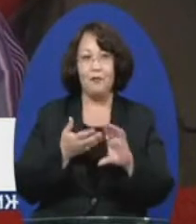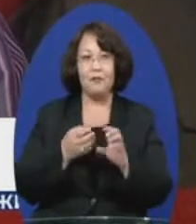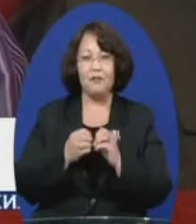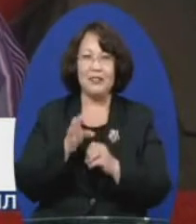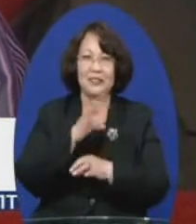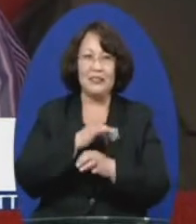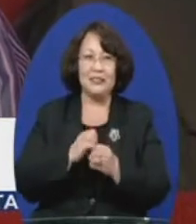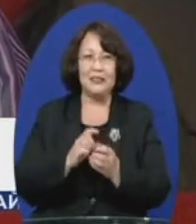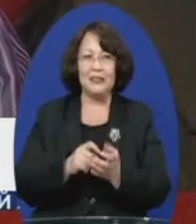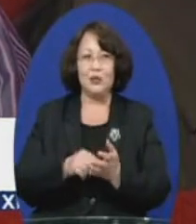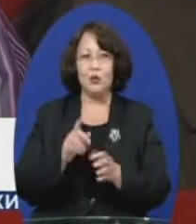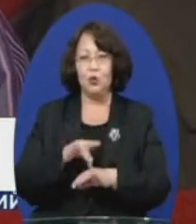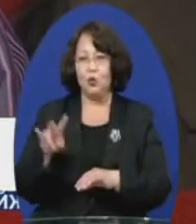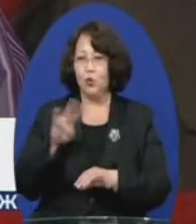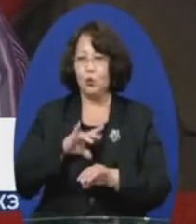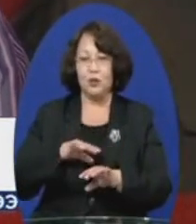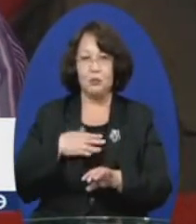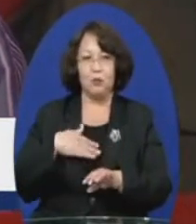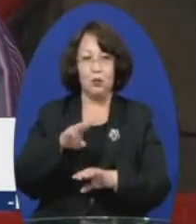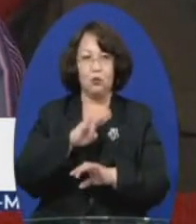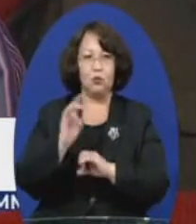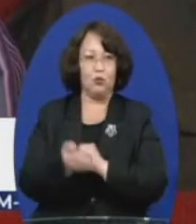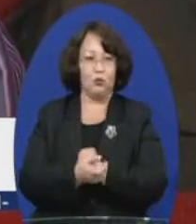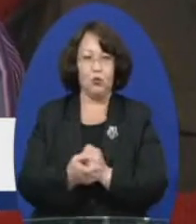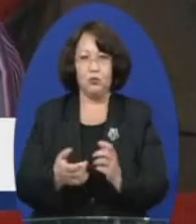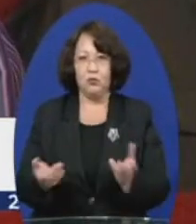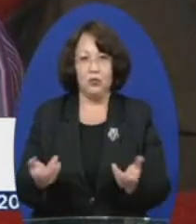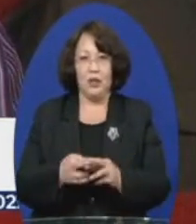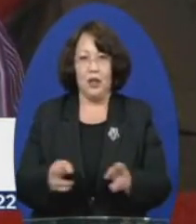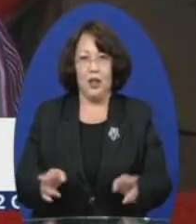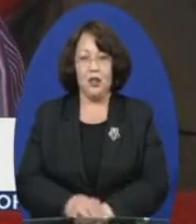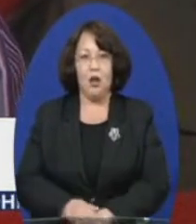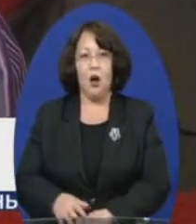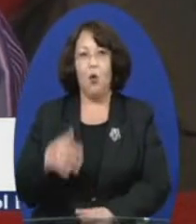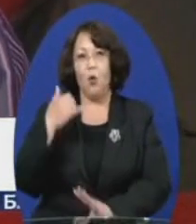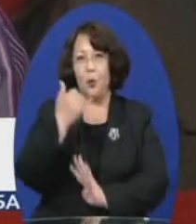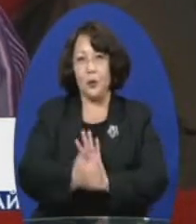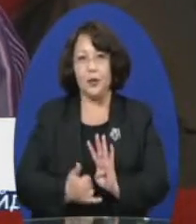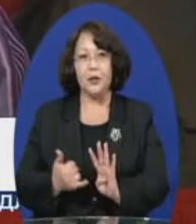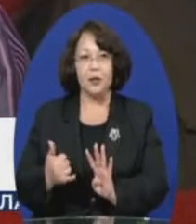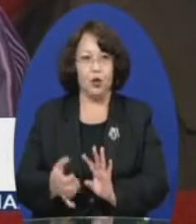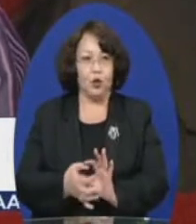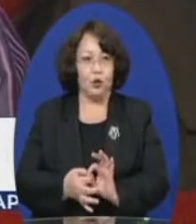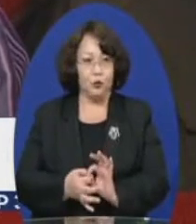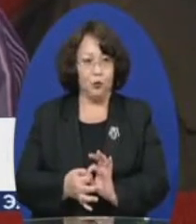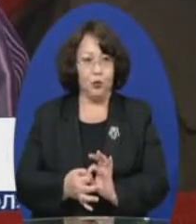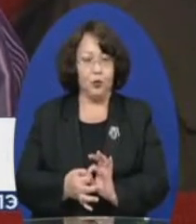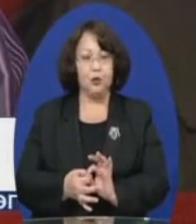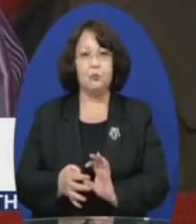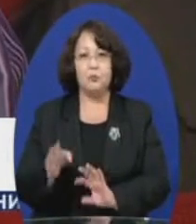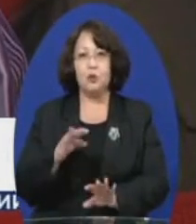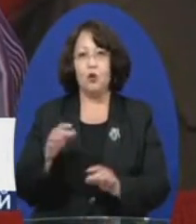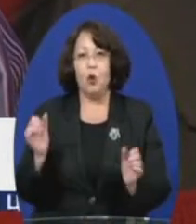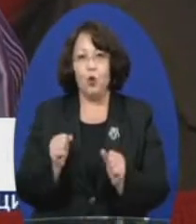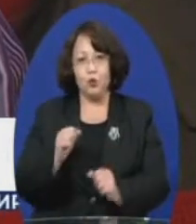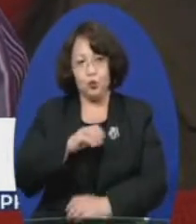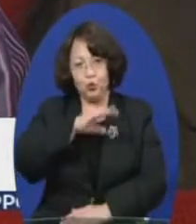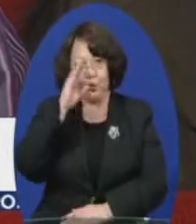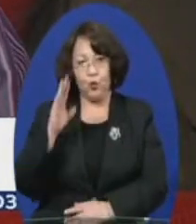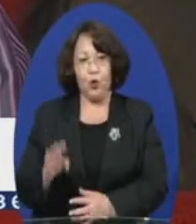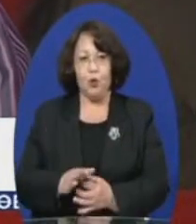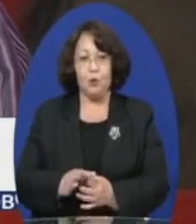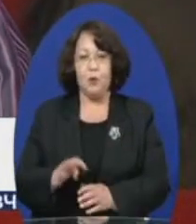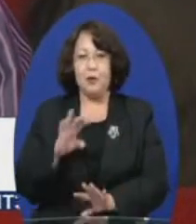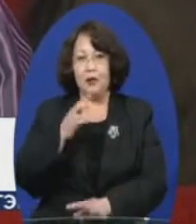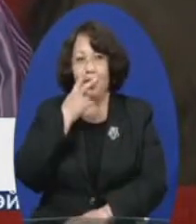арай бус намрын зонслог байгаа. Тийм учраас бас одоо энэ удирдлын байдлыг харгалзаад ч юм уу тийм ээ. Ер нь бол өвөл зүүний байдлыг